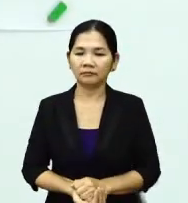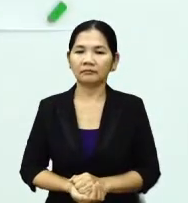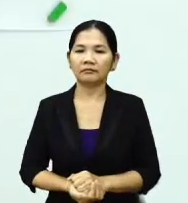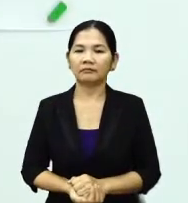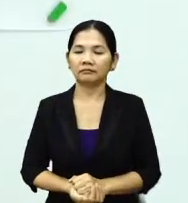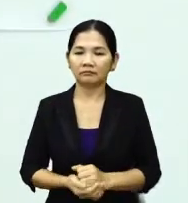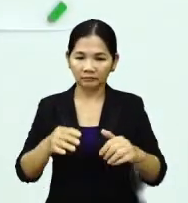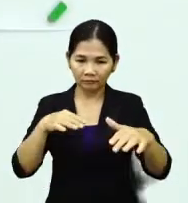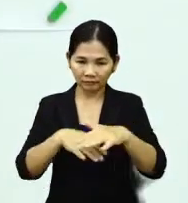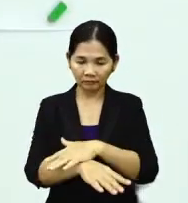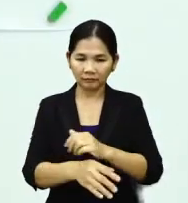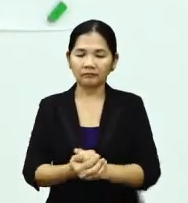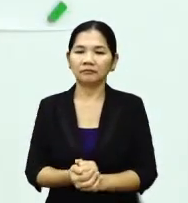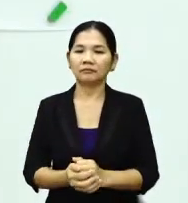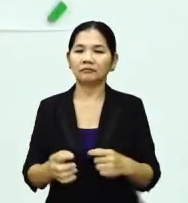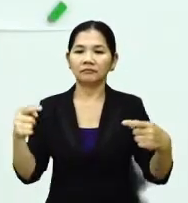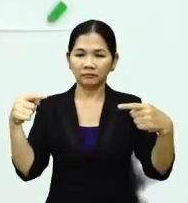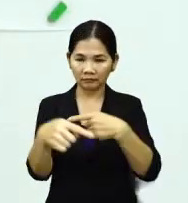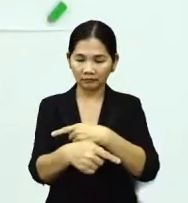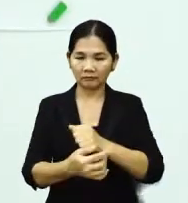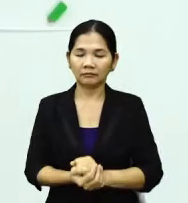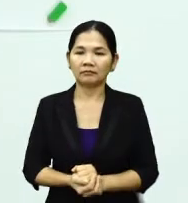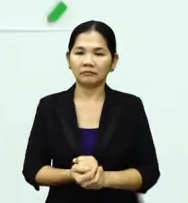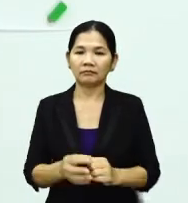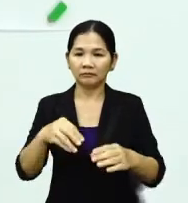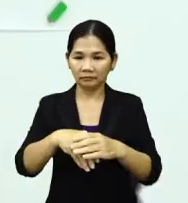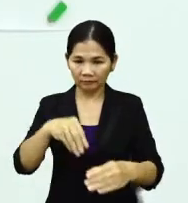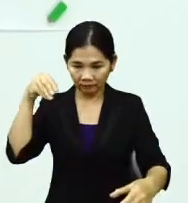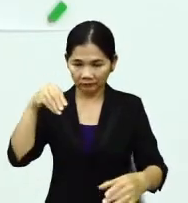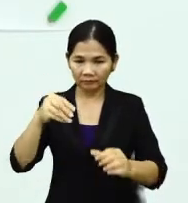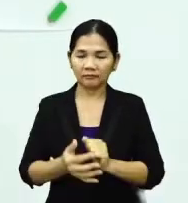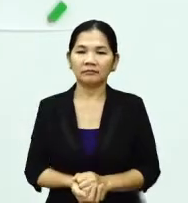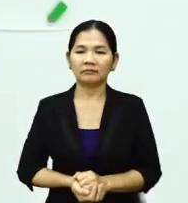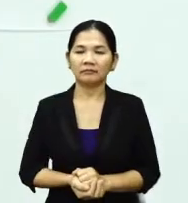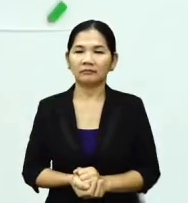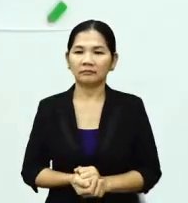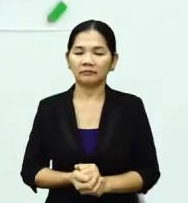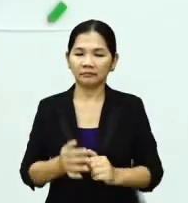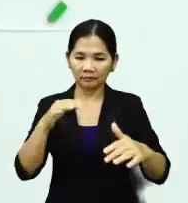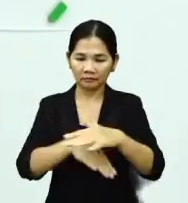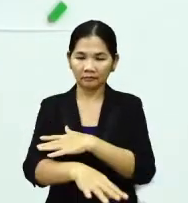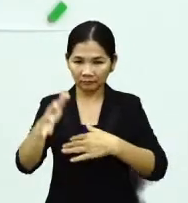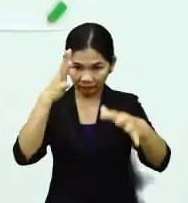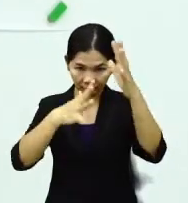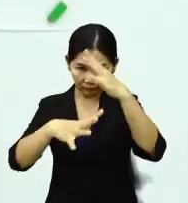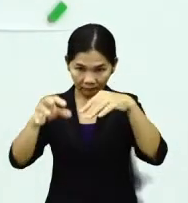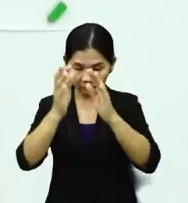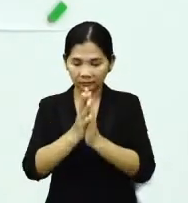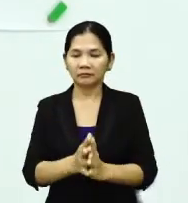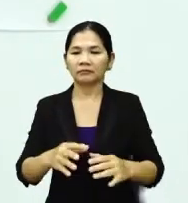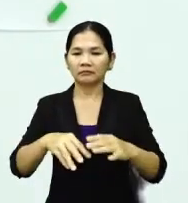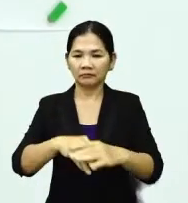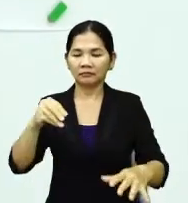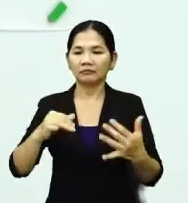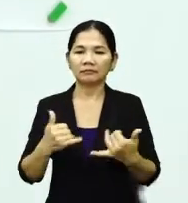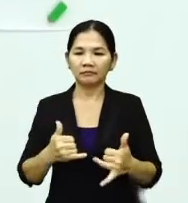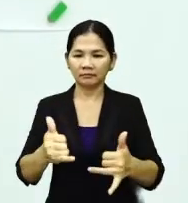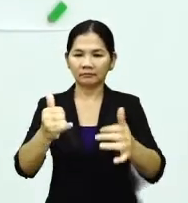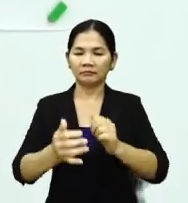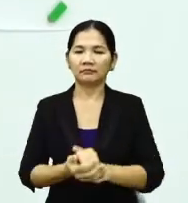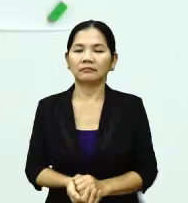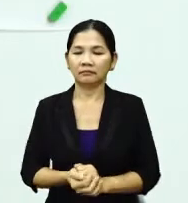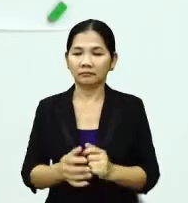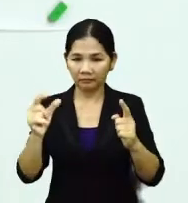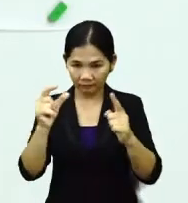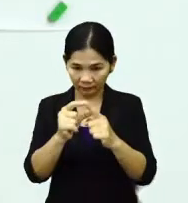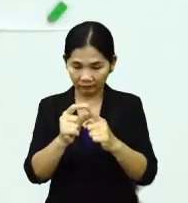chẳng chồn tôi nâng chẳng Chà đi dùng móng chỗ riêng Hoài chú nhân chánh chẳng liền chà nó hát cái